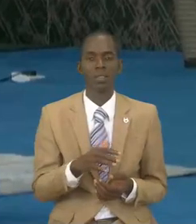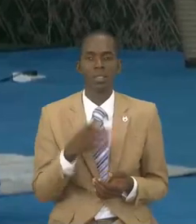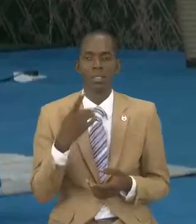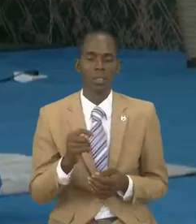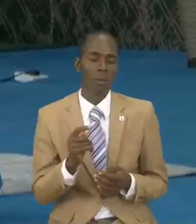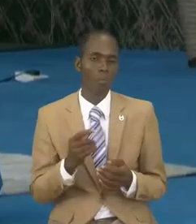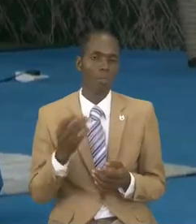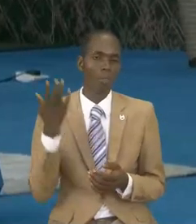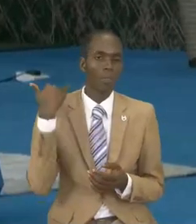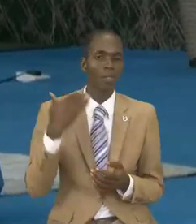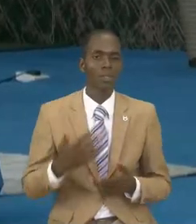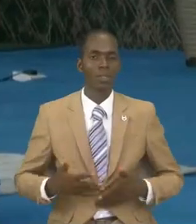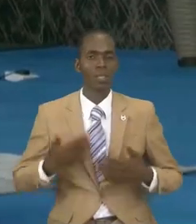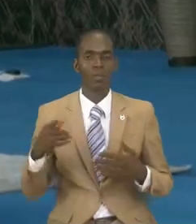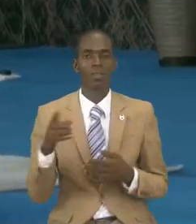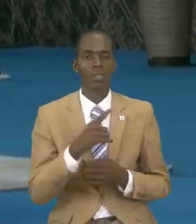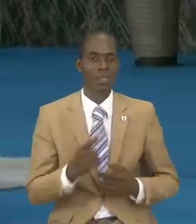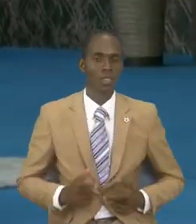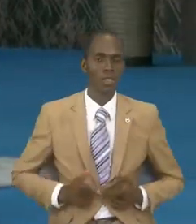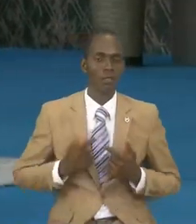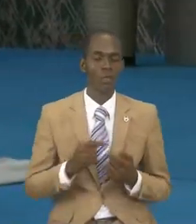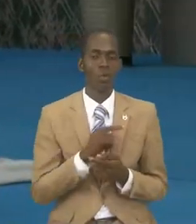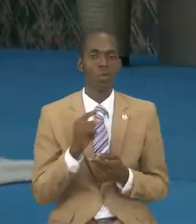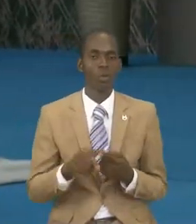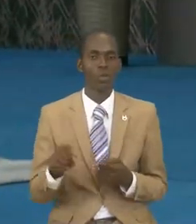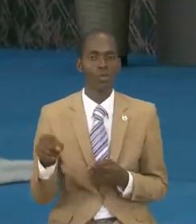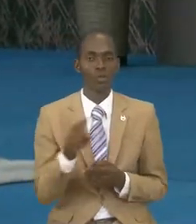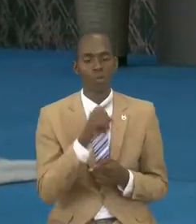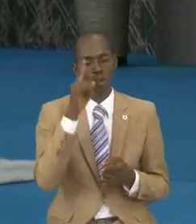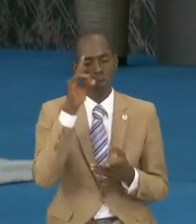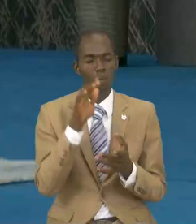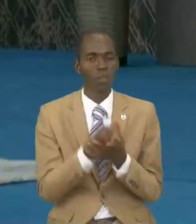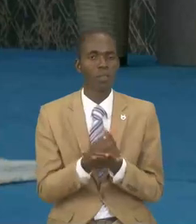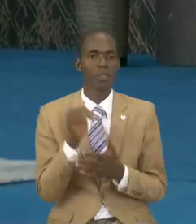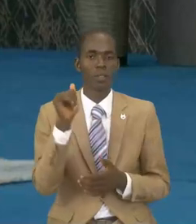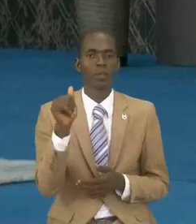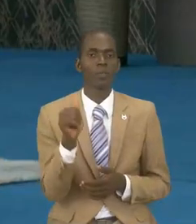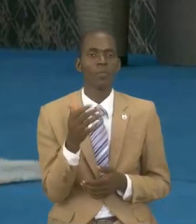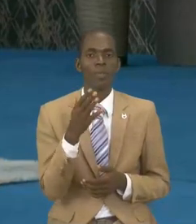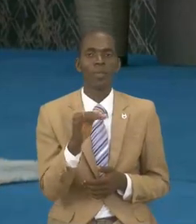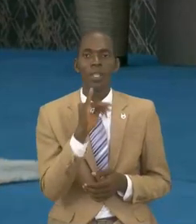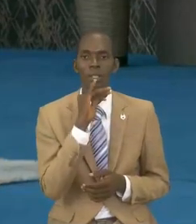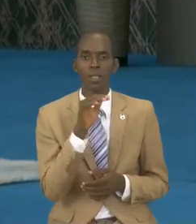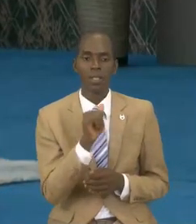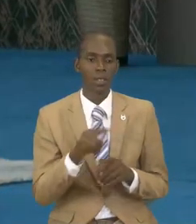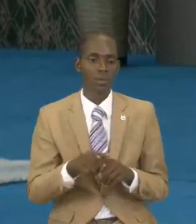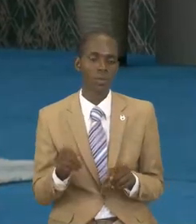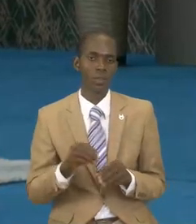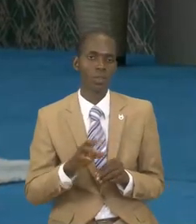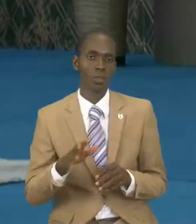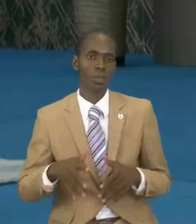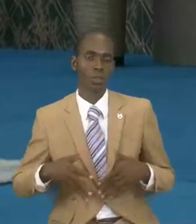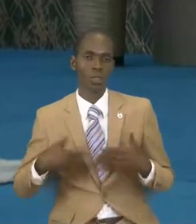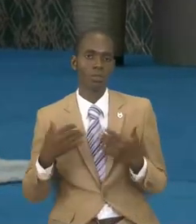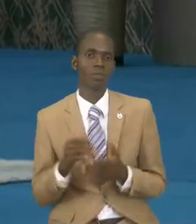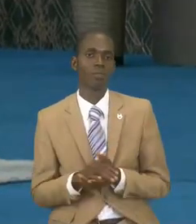les actions mauvaises du passé. Mais lorsque tu crois, il y a une différence dans ta